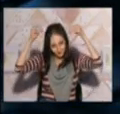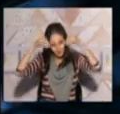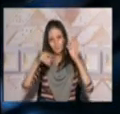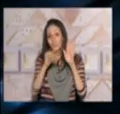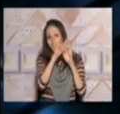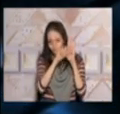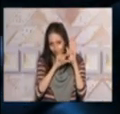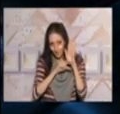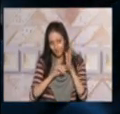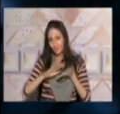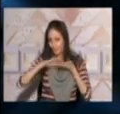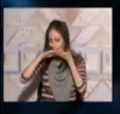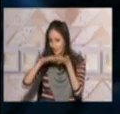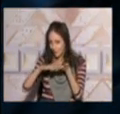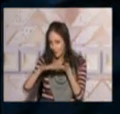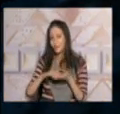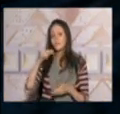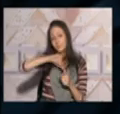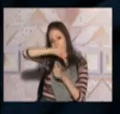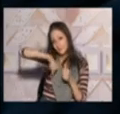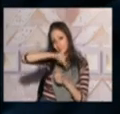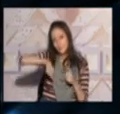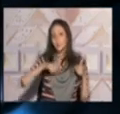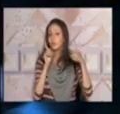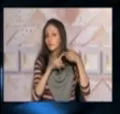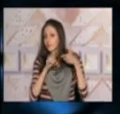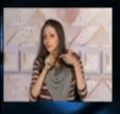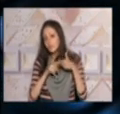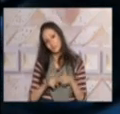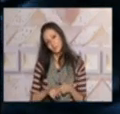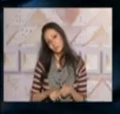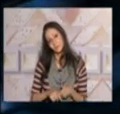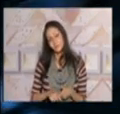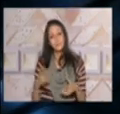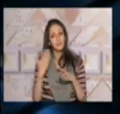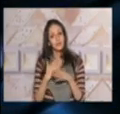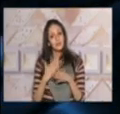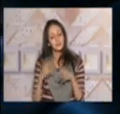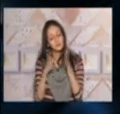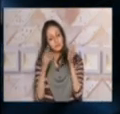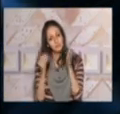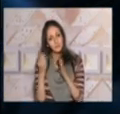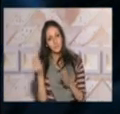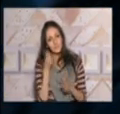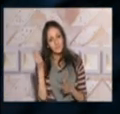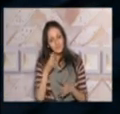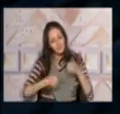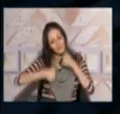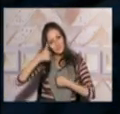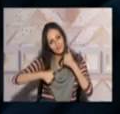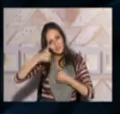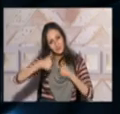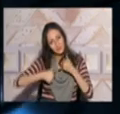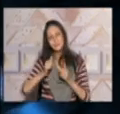خدميتين في الدورة الثانية، ونضيف فئات تبتدي رحلة التميز مع العاملين بالجهاز الإداري للدولة من مرحلة